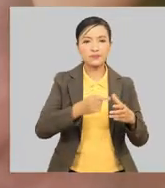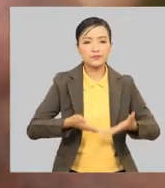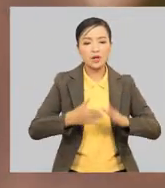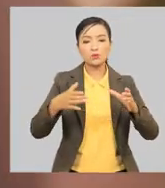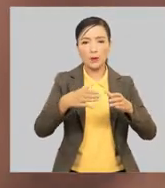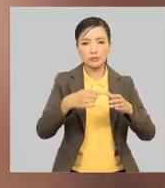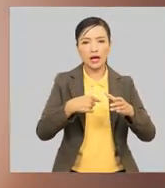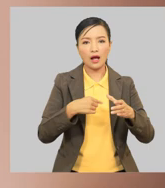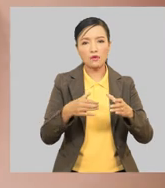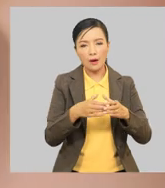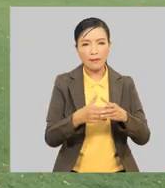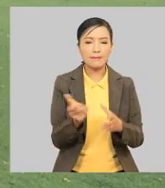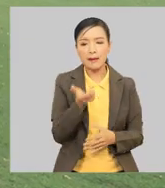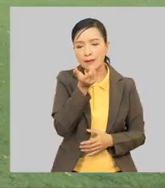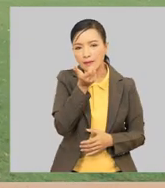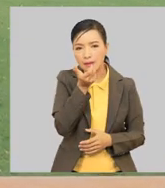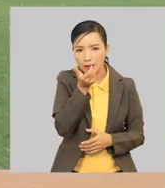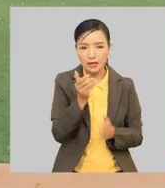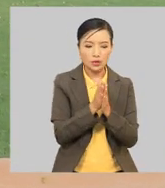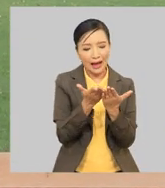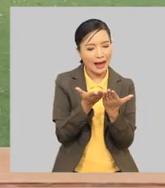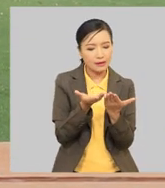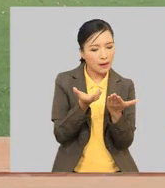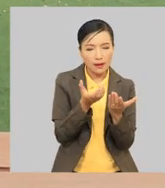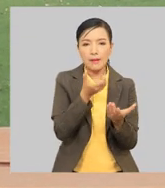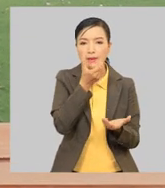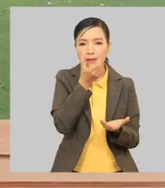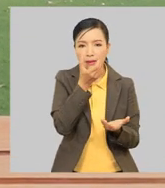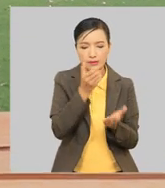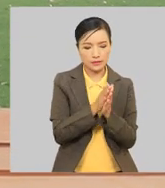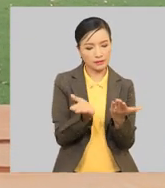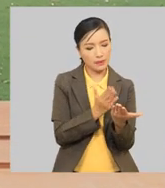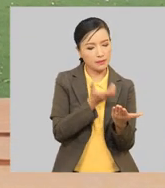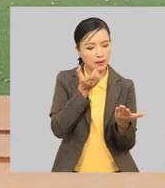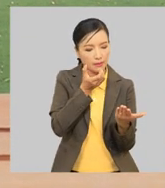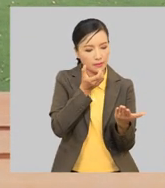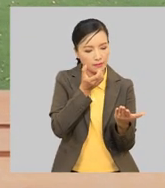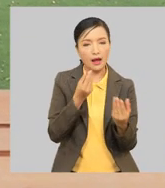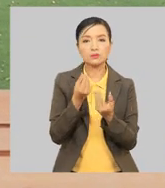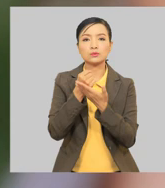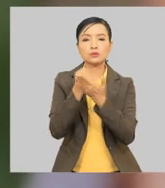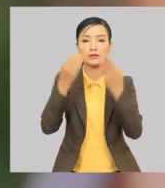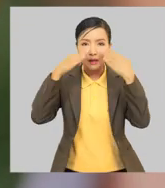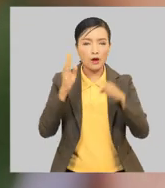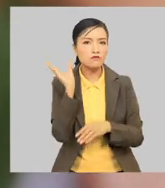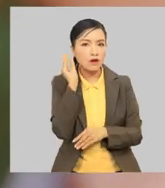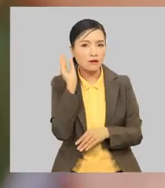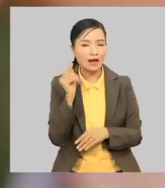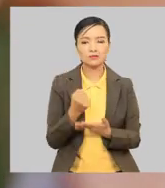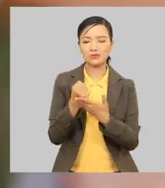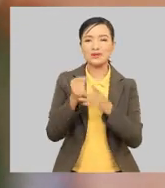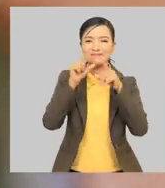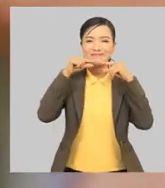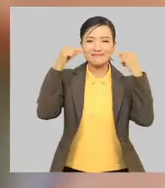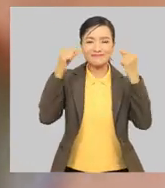คือกลุ่มนี้ตั้งขึ้นมาตอนแรกเราเป็นกลุ่ม Read for the Blind ช่วยๆกันอ่านนะคะหาหนังสือมาแล้วก็ช่วยกันอย่างเงี้ยค่ะแล้วก็อยากช่วยเหลือเขา